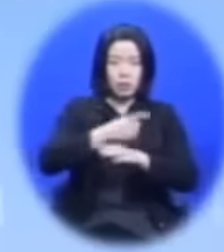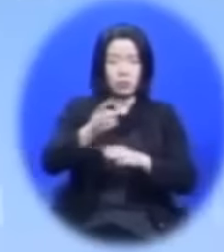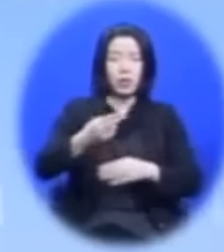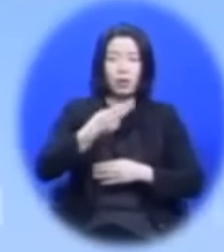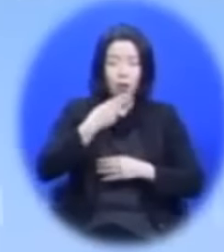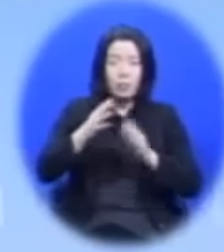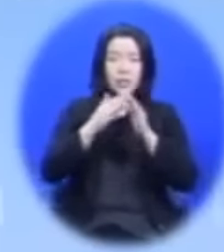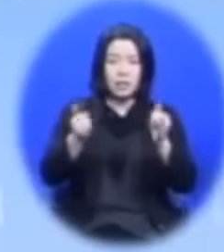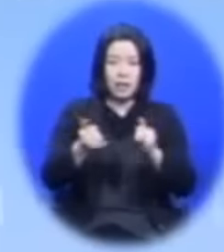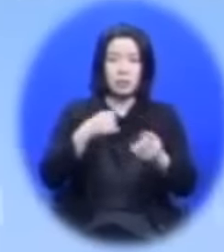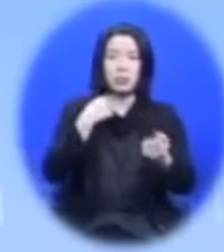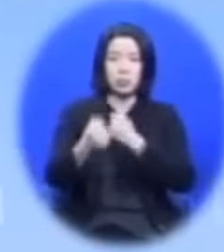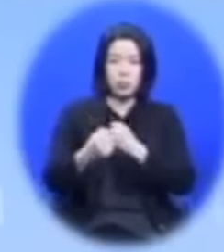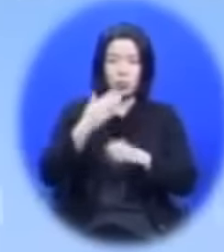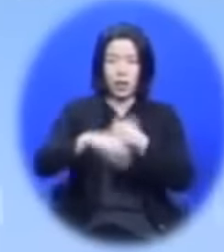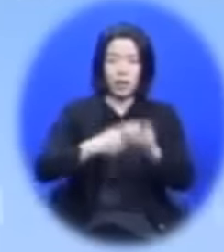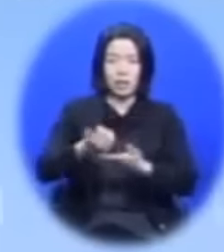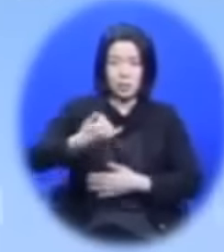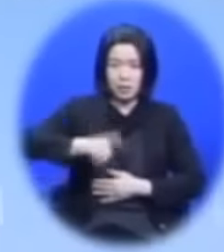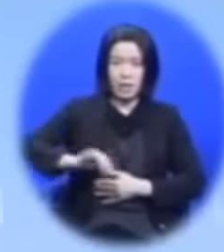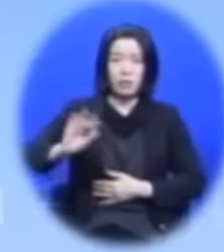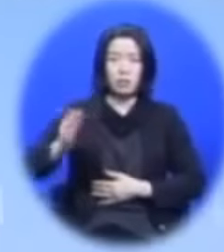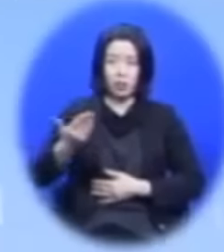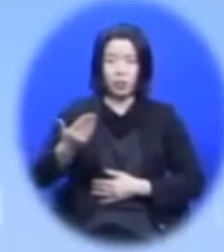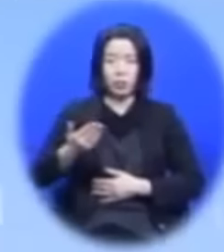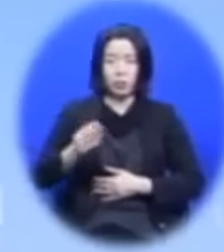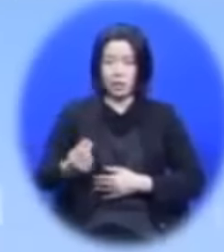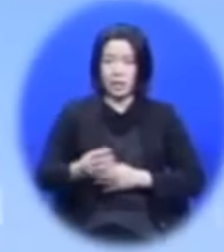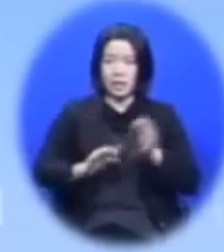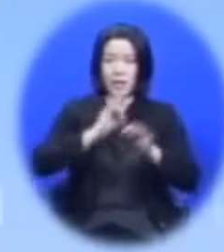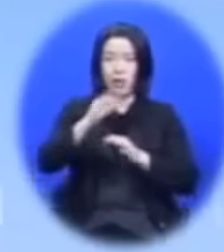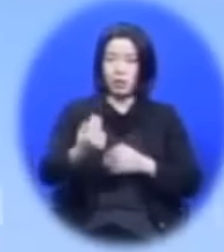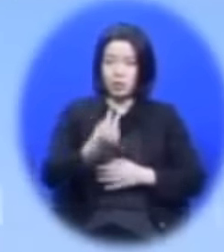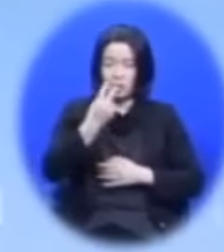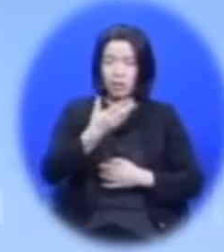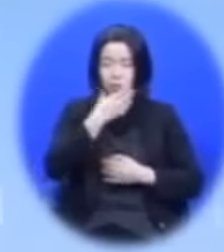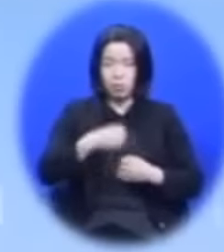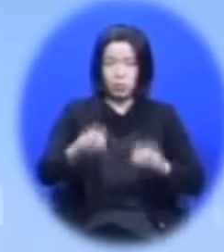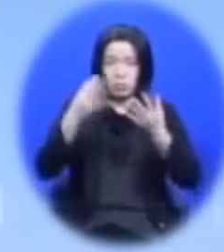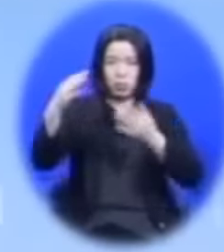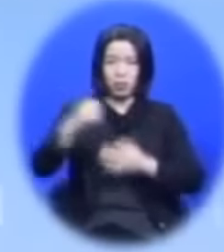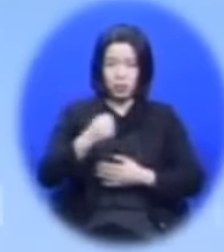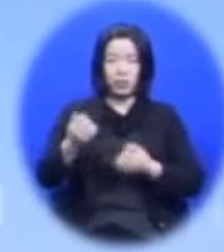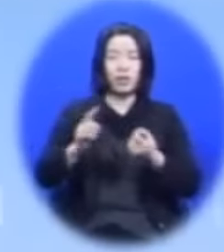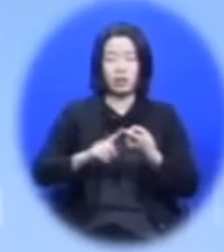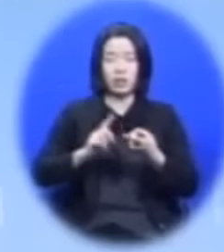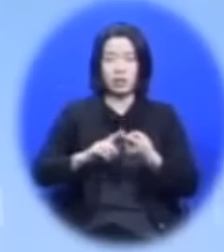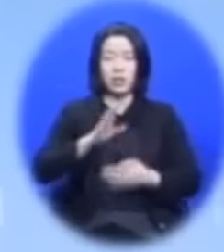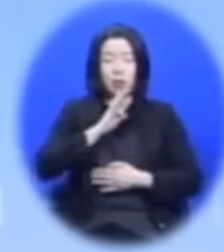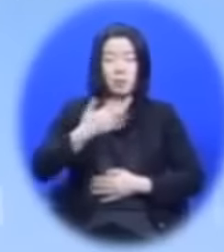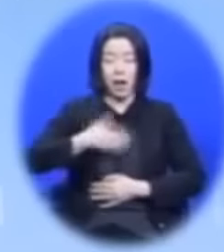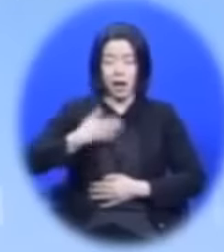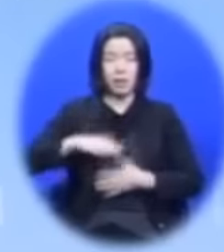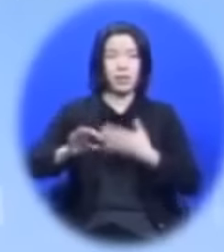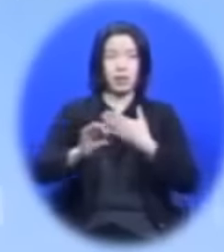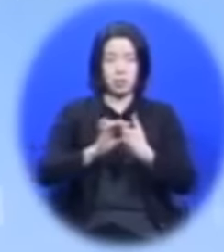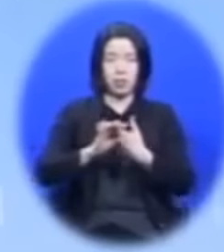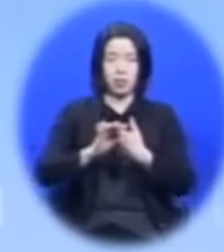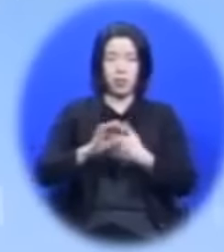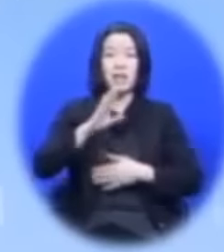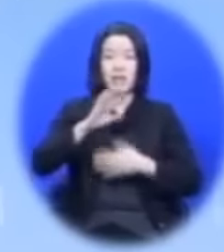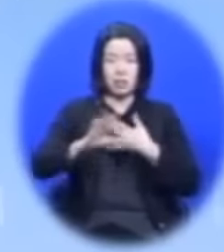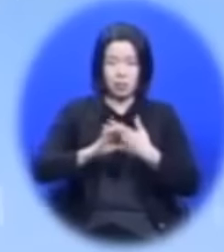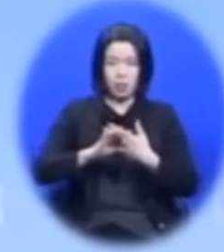자였는데도 하나님의 자녀가 되고 영생의 축복을 얻었다는 사실을 정말 안다면